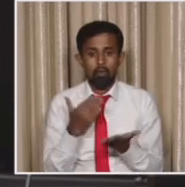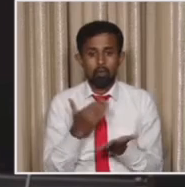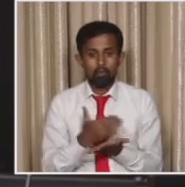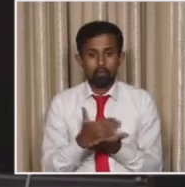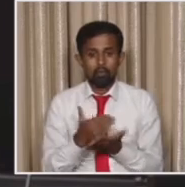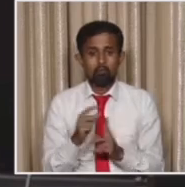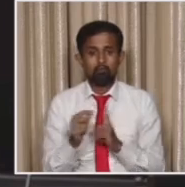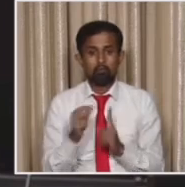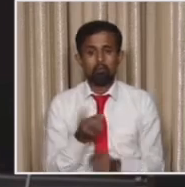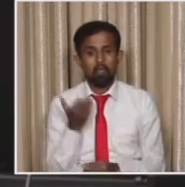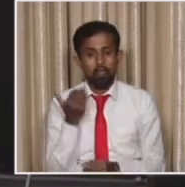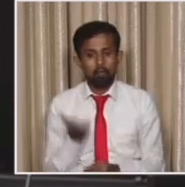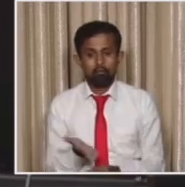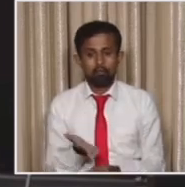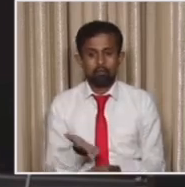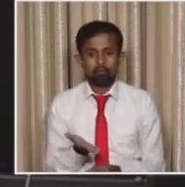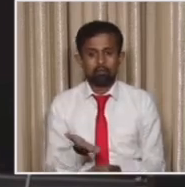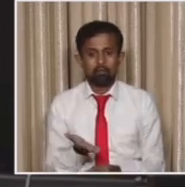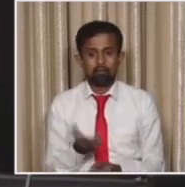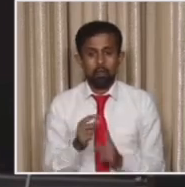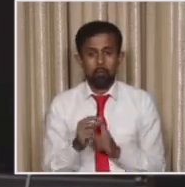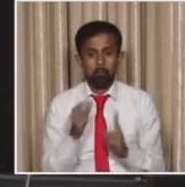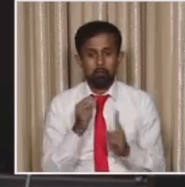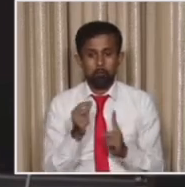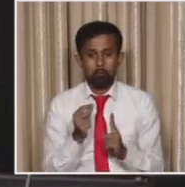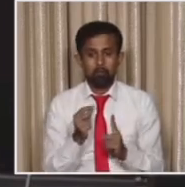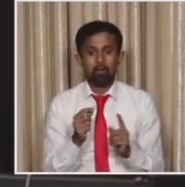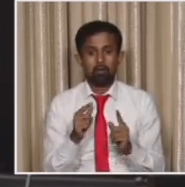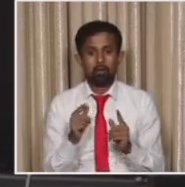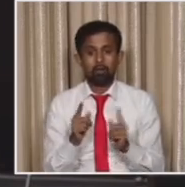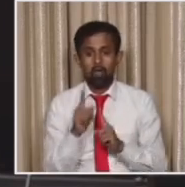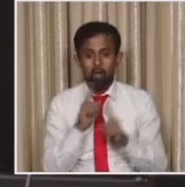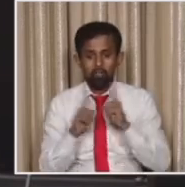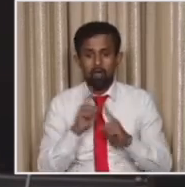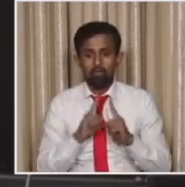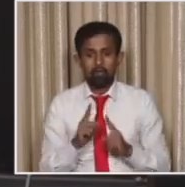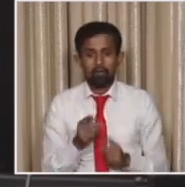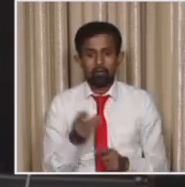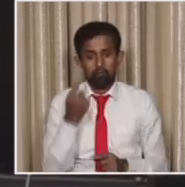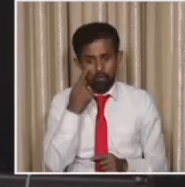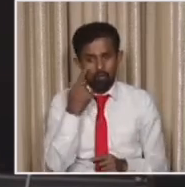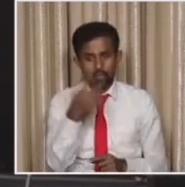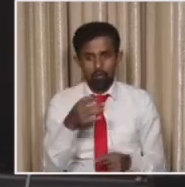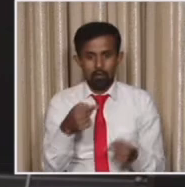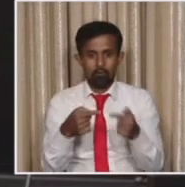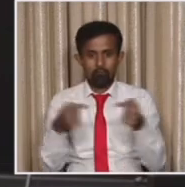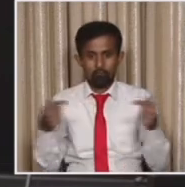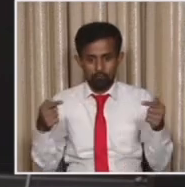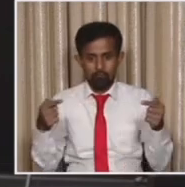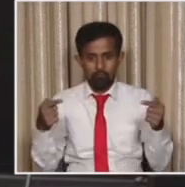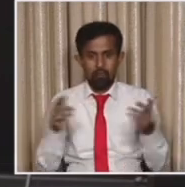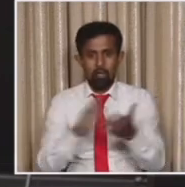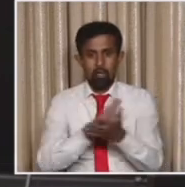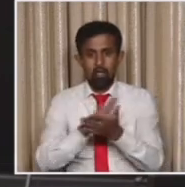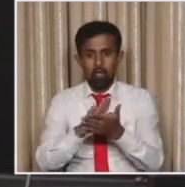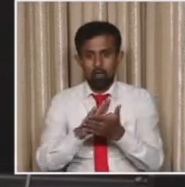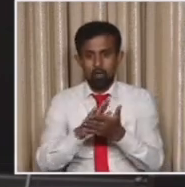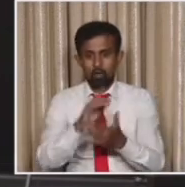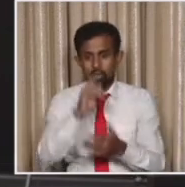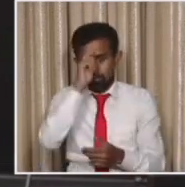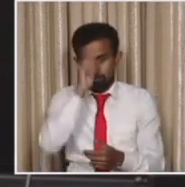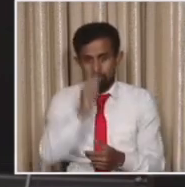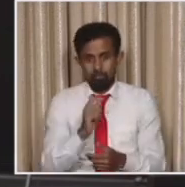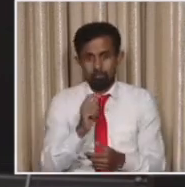මේ පාර්ලිමේන්තුව. පාර්ලිමේන්තුව නෙමෙයි පාර්ලිමේන්තුවේ කරන කතා. ඔබතුමා දැක්කනම් විපක්ෂයේ හර්ෂ සිල්වා